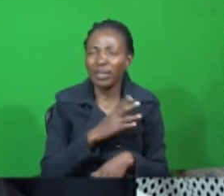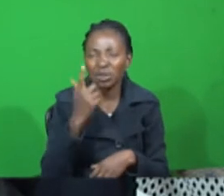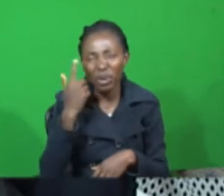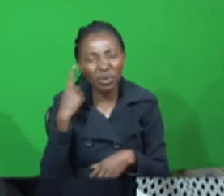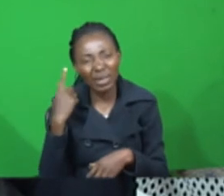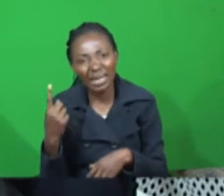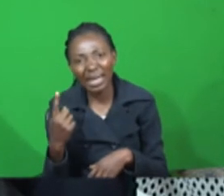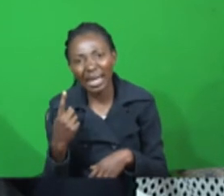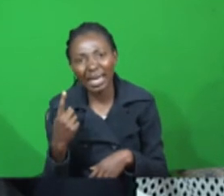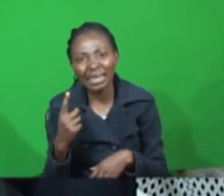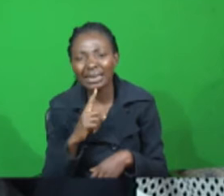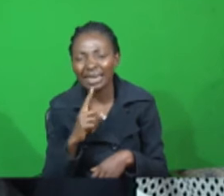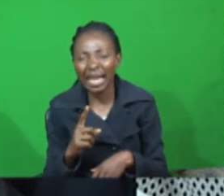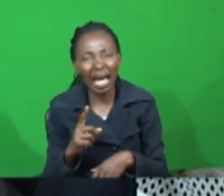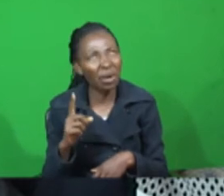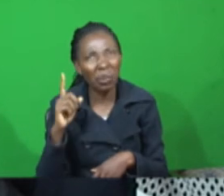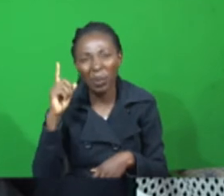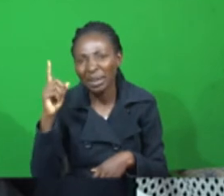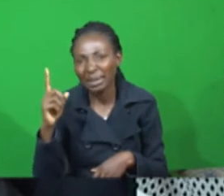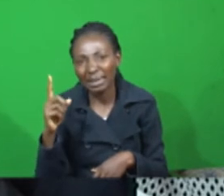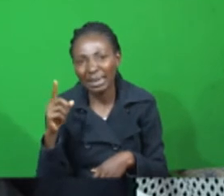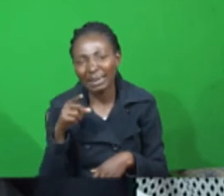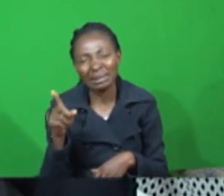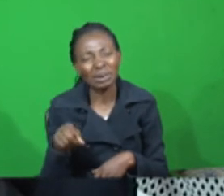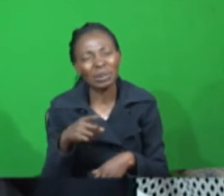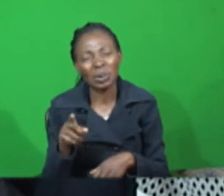ukadzinzwa. So unoti nai Mwari. Alright.